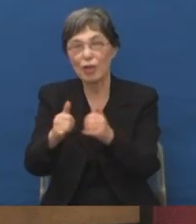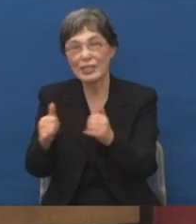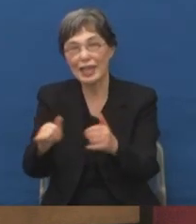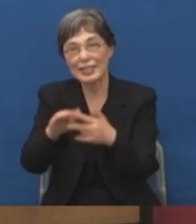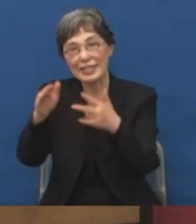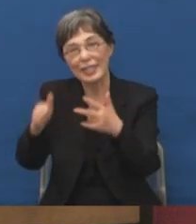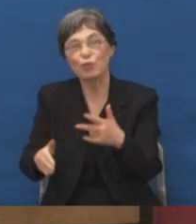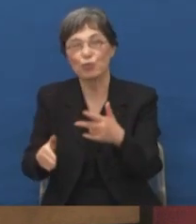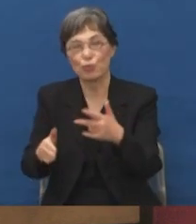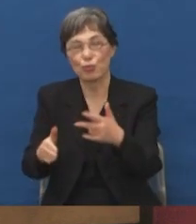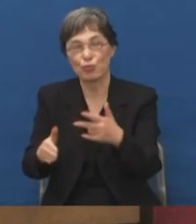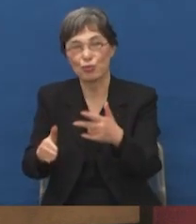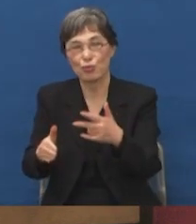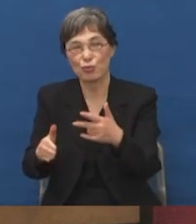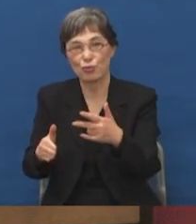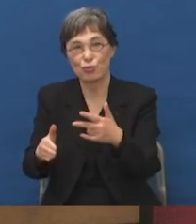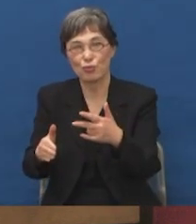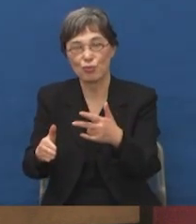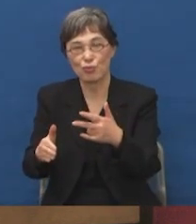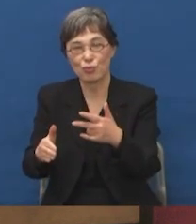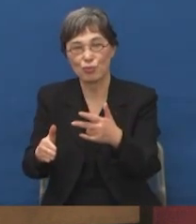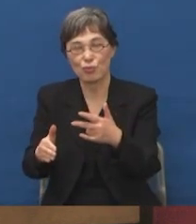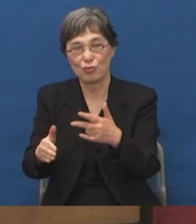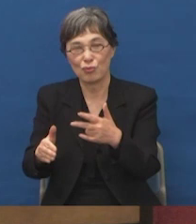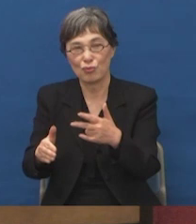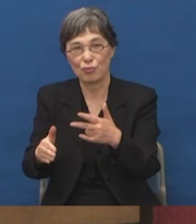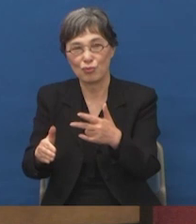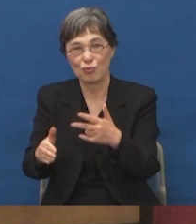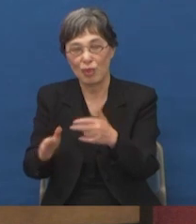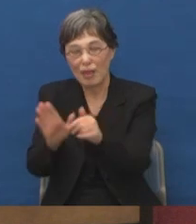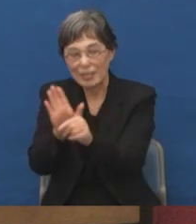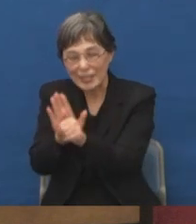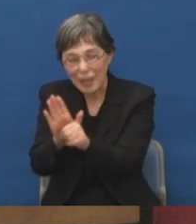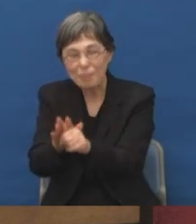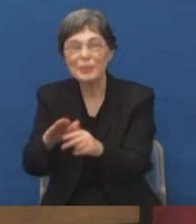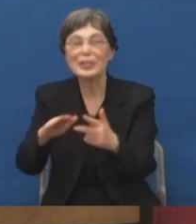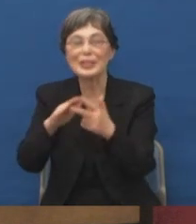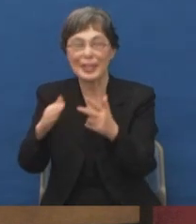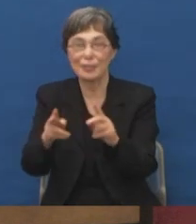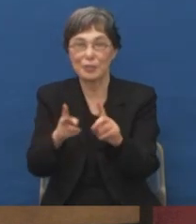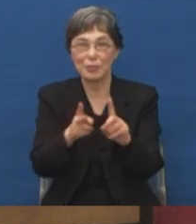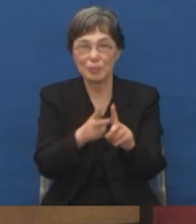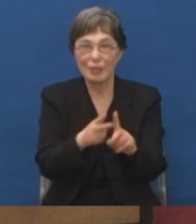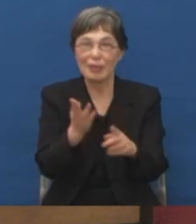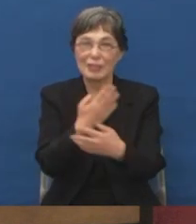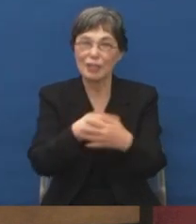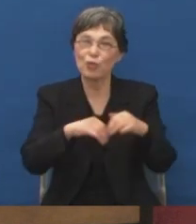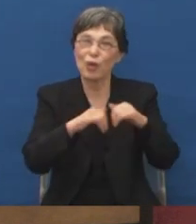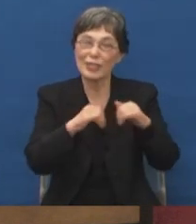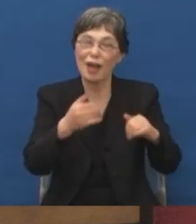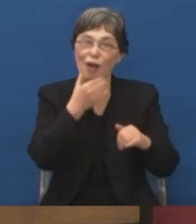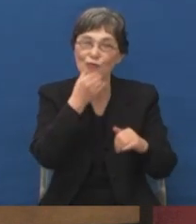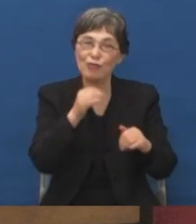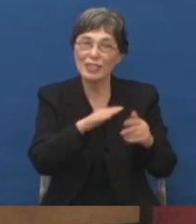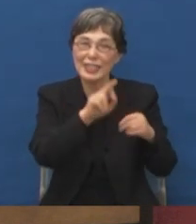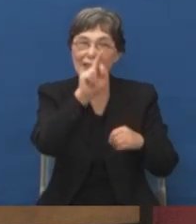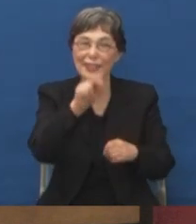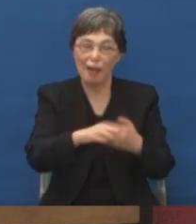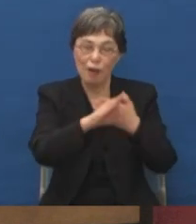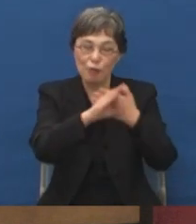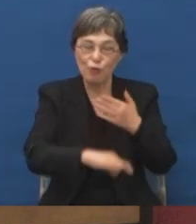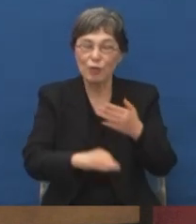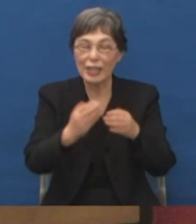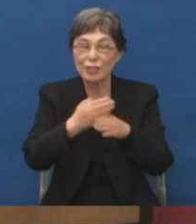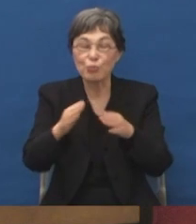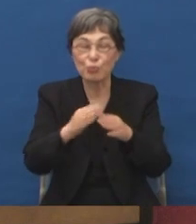設、障害者支援施設及び身体障害者福祉センター条例の一部改